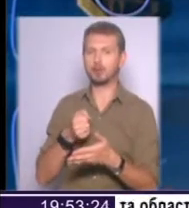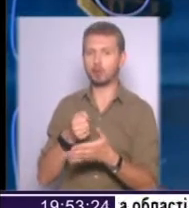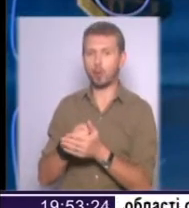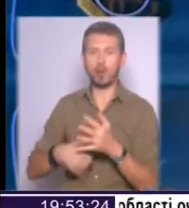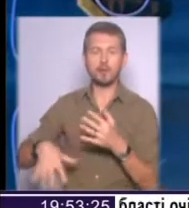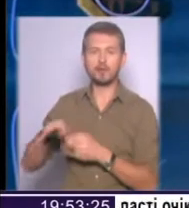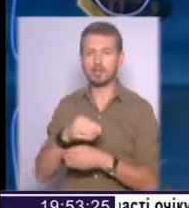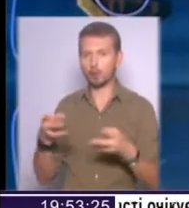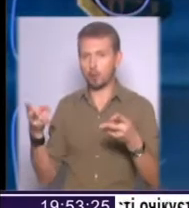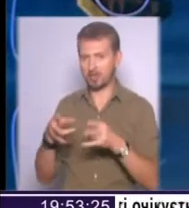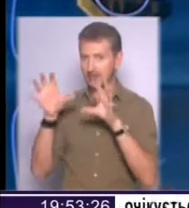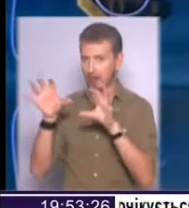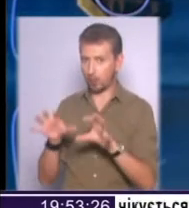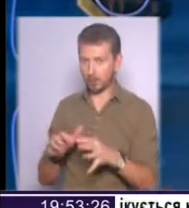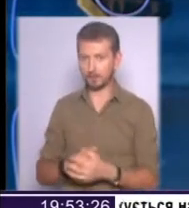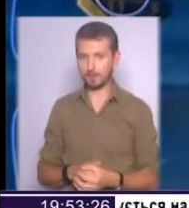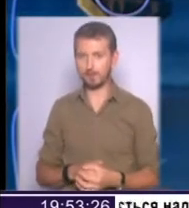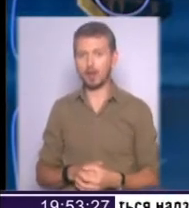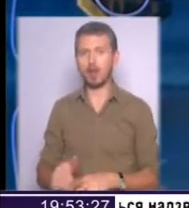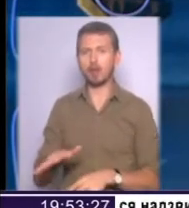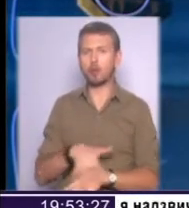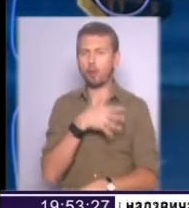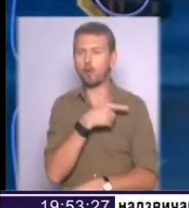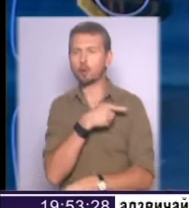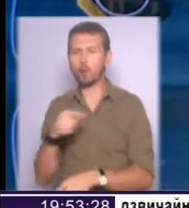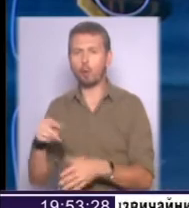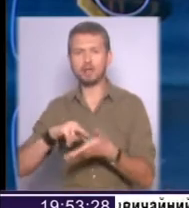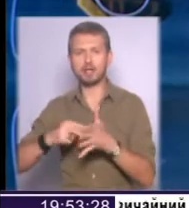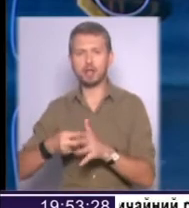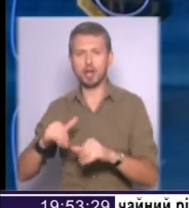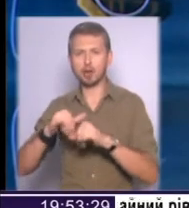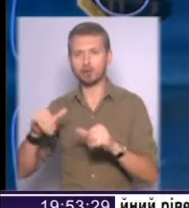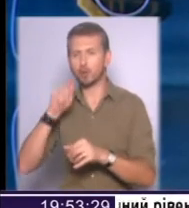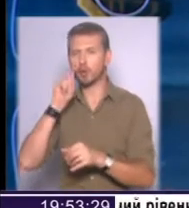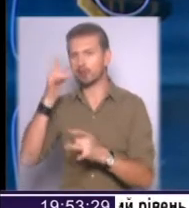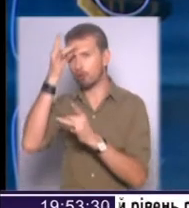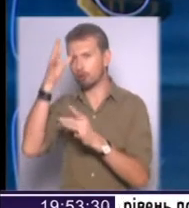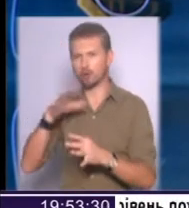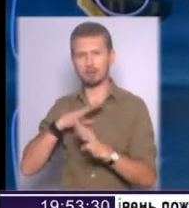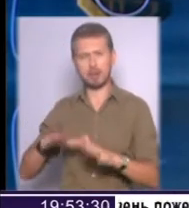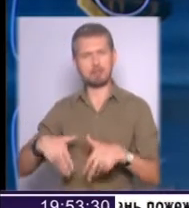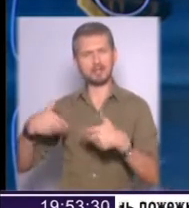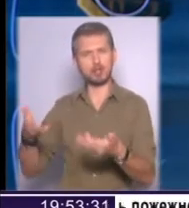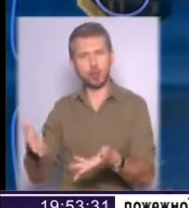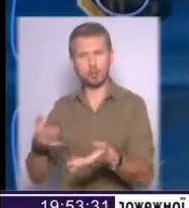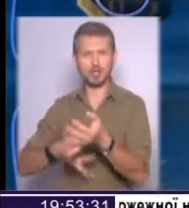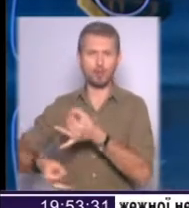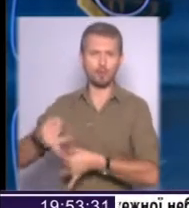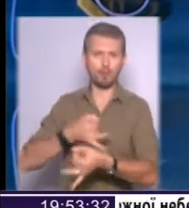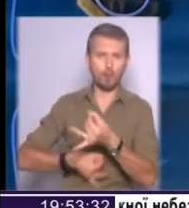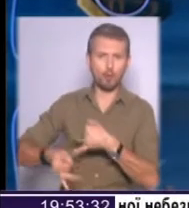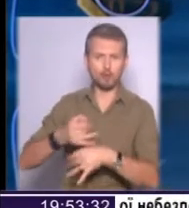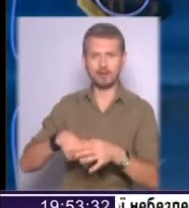всіх необхідних законів. От довгострокова стратегія розвитку української культури, яка була і презентована, і обговорювалася вона